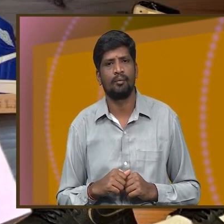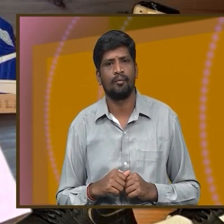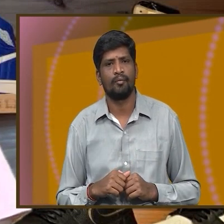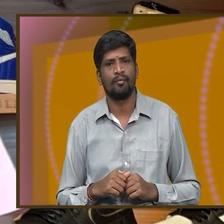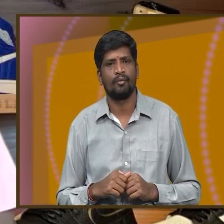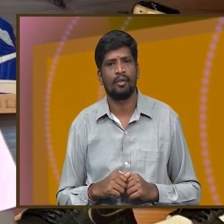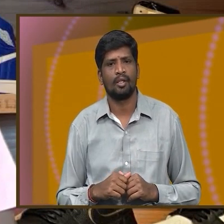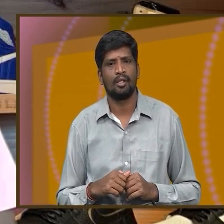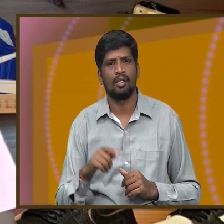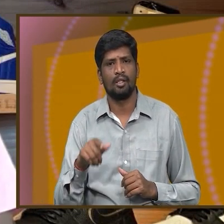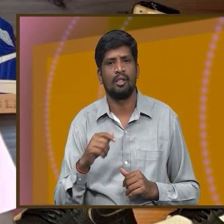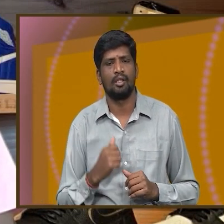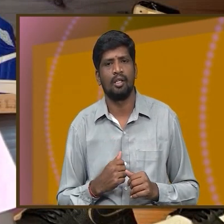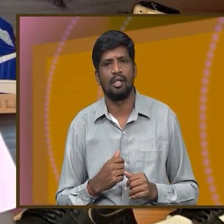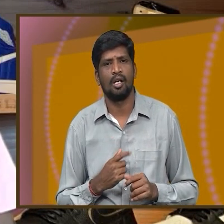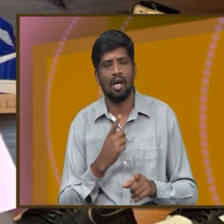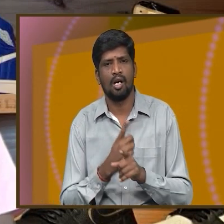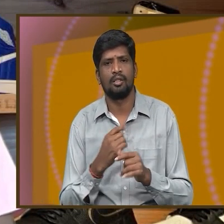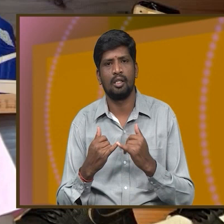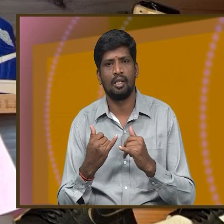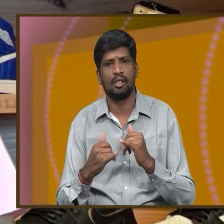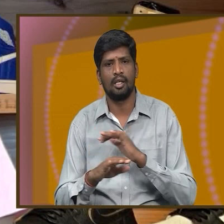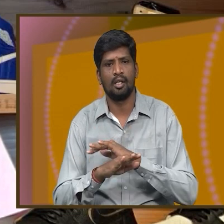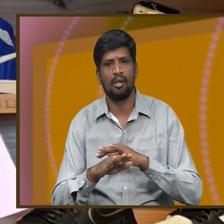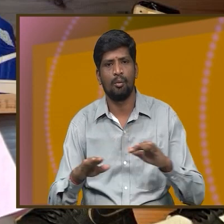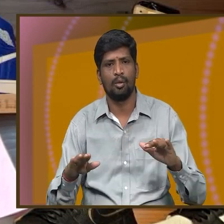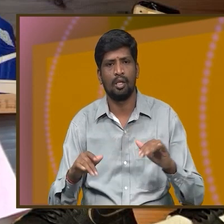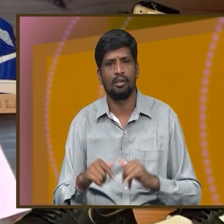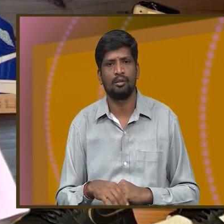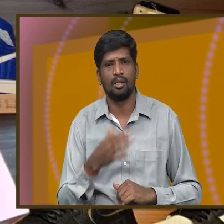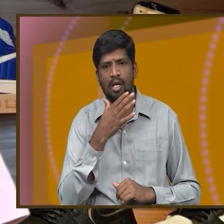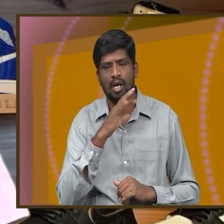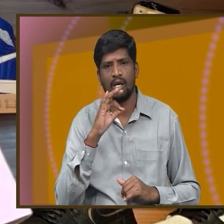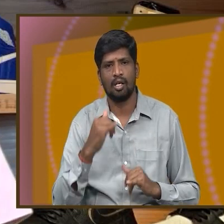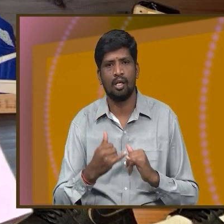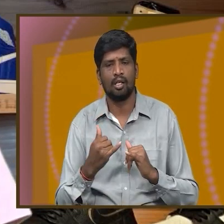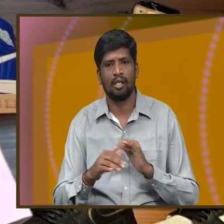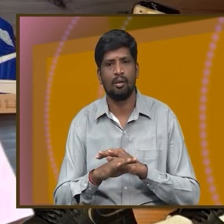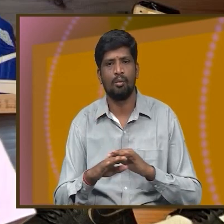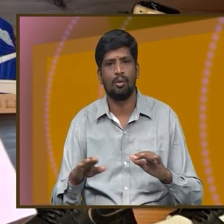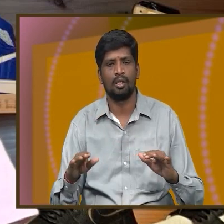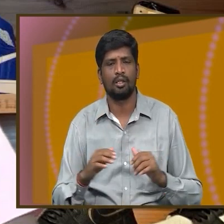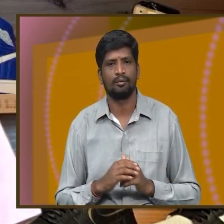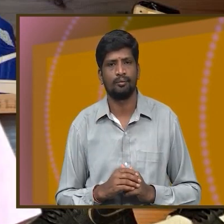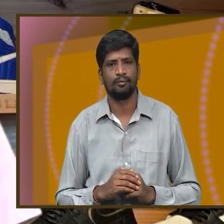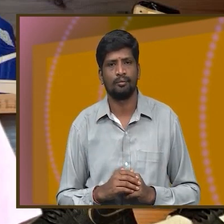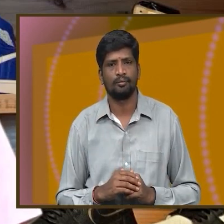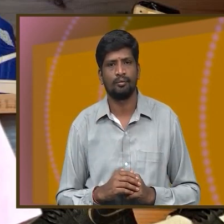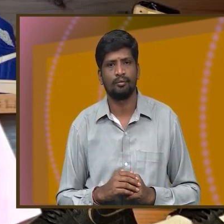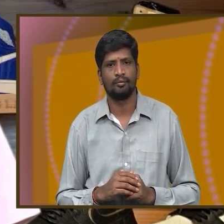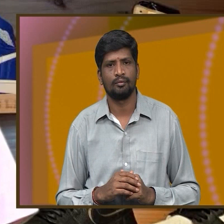இந்த கதையை ராமகிருஷ்ணன் அவர்கள் இன்று சேர முடிக்கிறார். ரொம்ப அற்புதமான ஒரு சிறுகதையாக இது அமைந்திருக்கிறது.